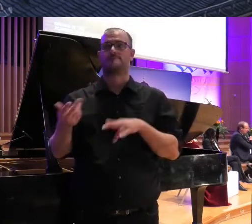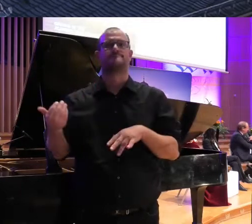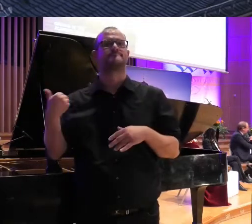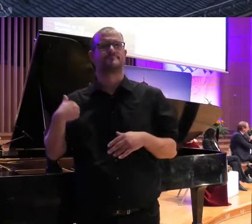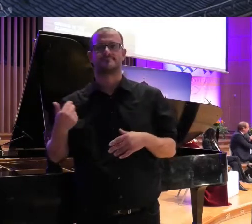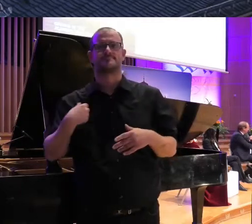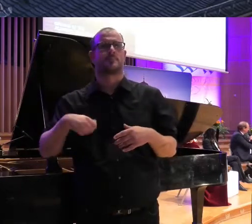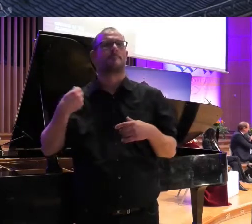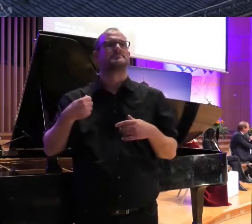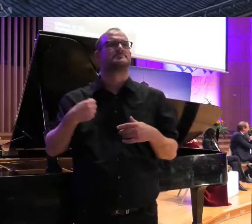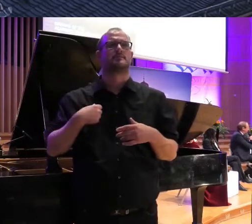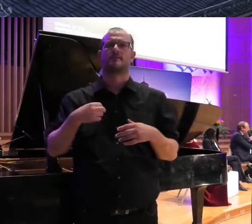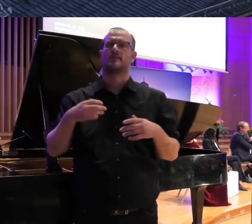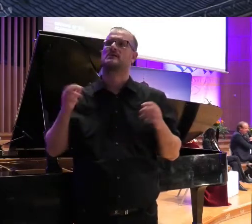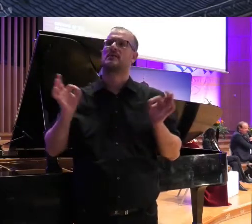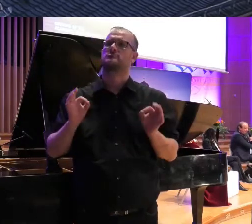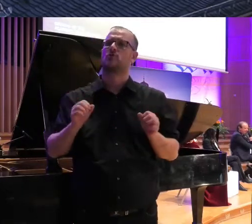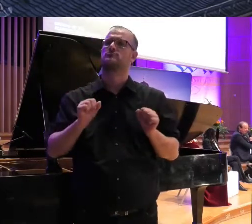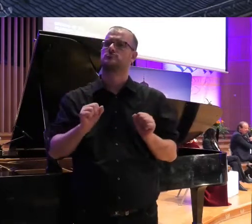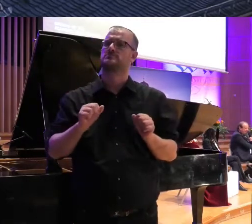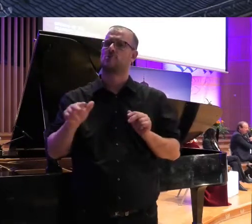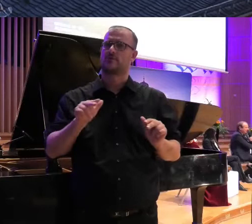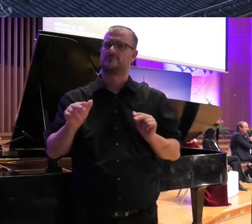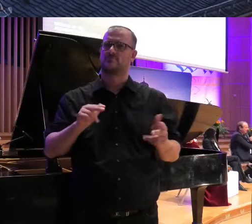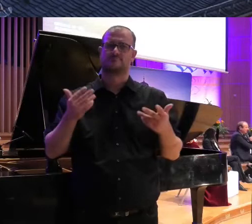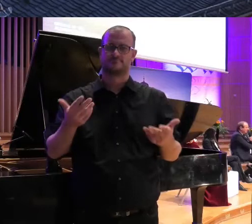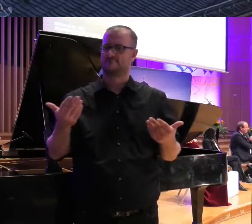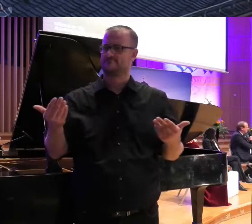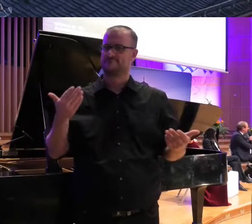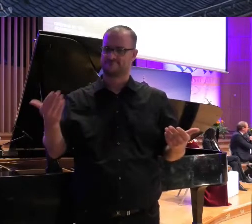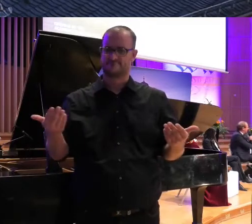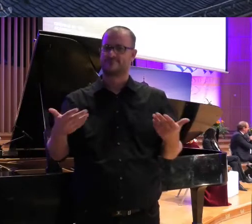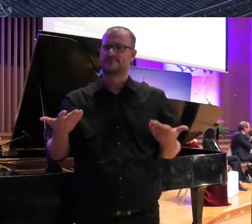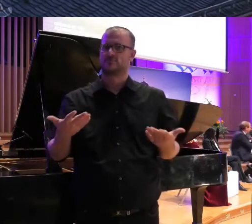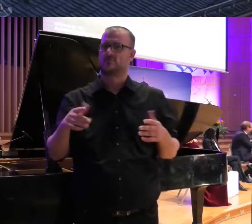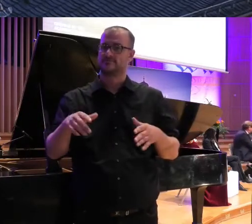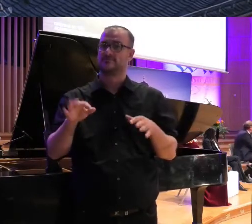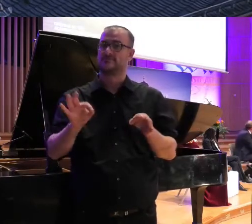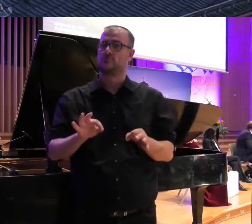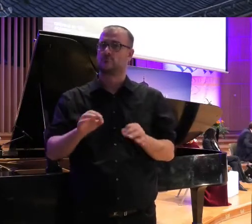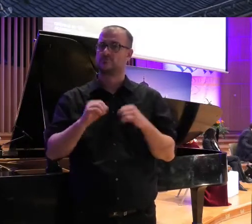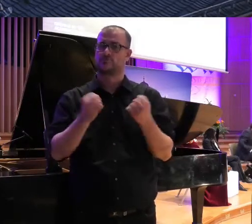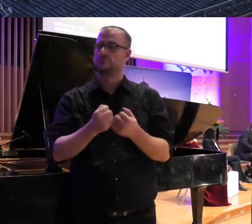einer Katastrophenschutzorganisation. Und da ist man dann in diesen Situationen natürlich besonders gefragt. Also